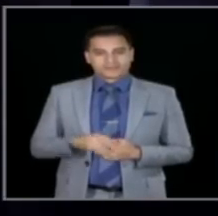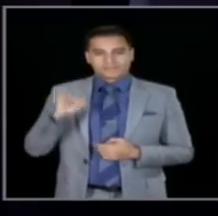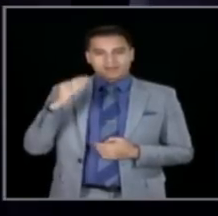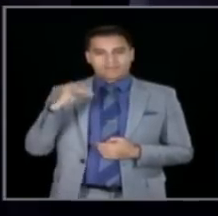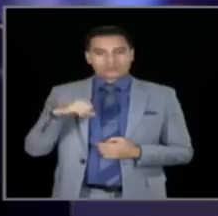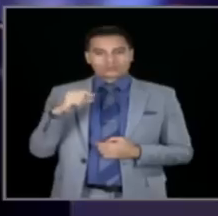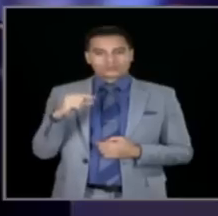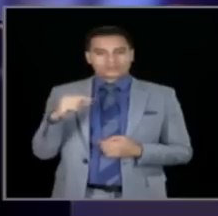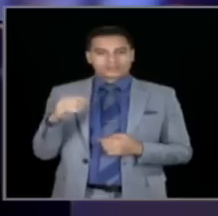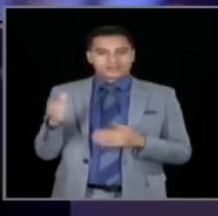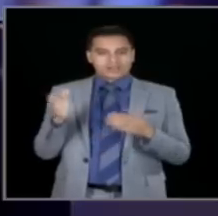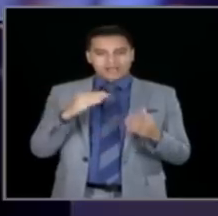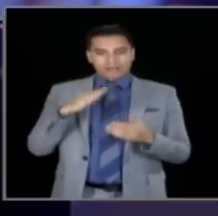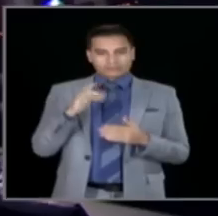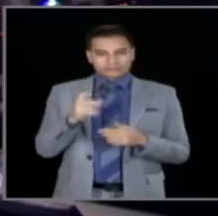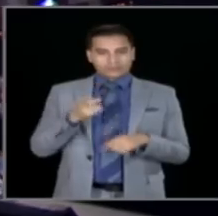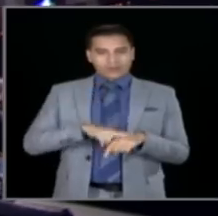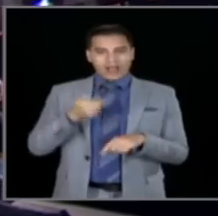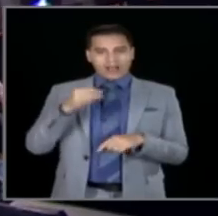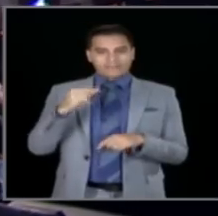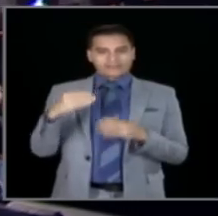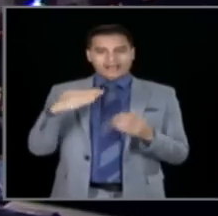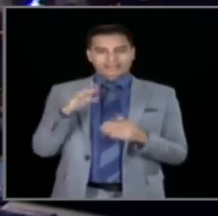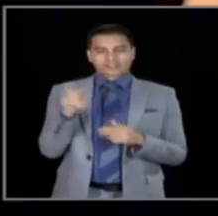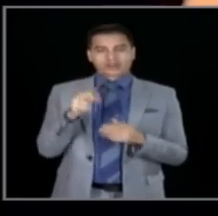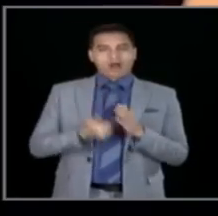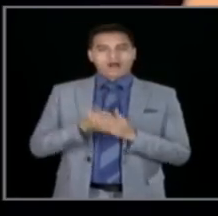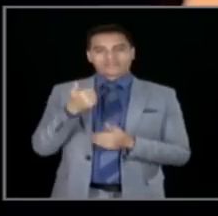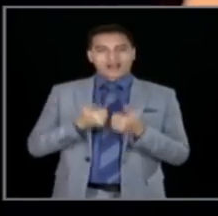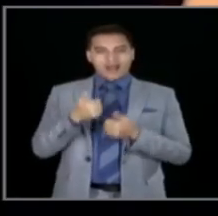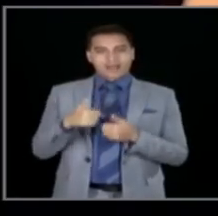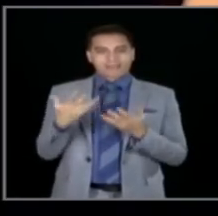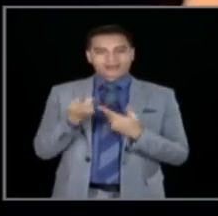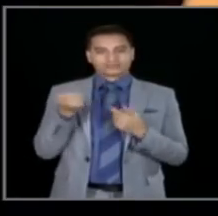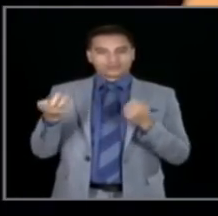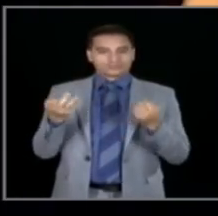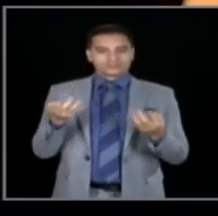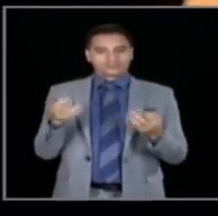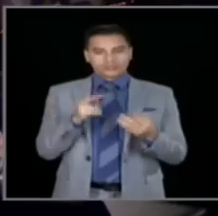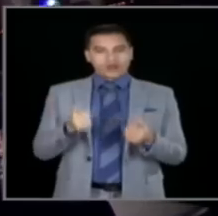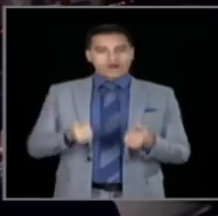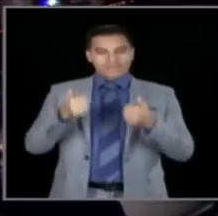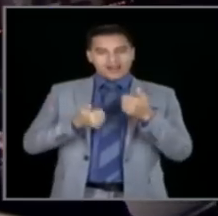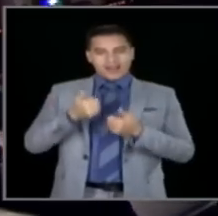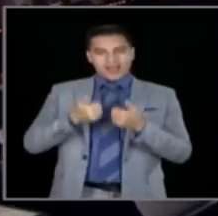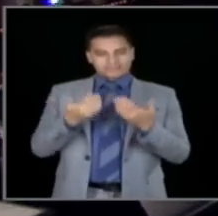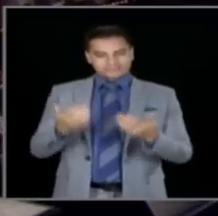محمود حسن وأحمد محمود هما الاثنين أفضل لاعب في ماتش النهاردة بخمسة وثلاثين.